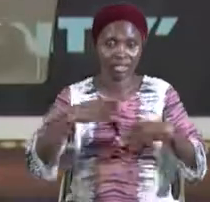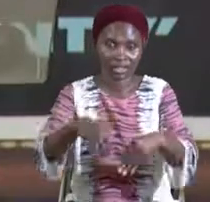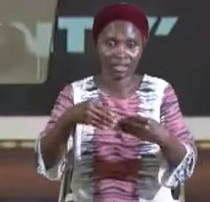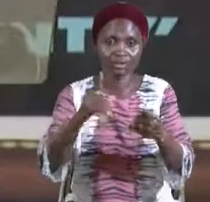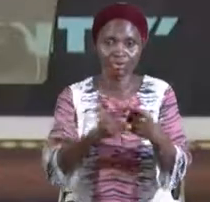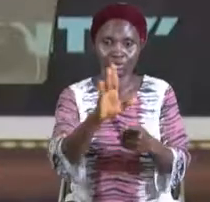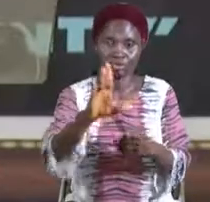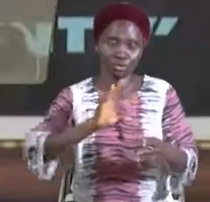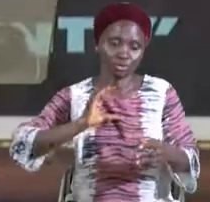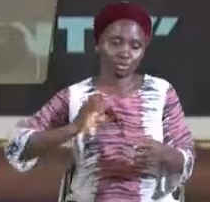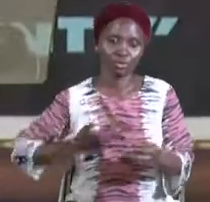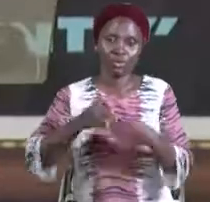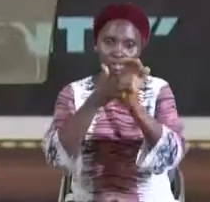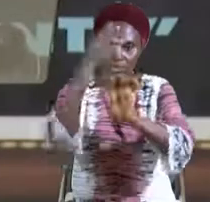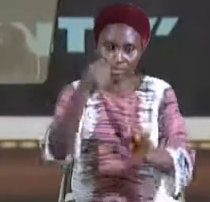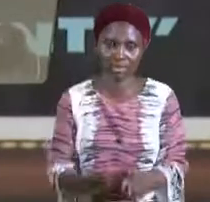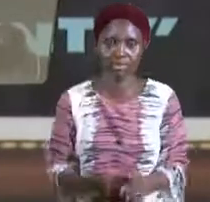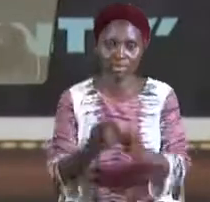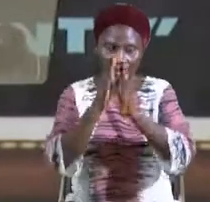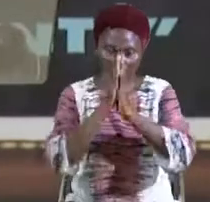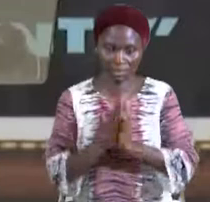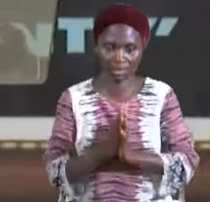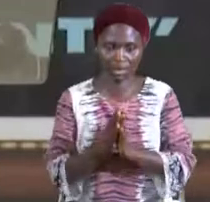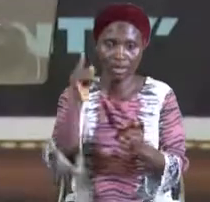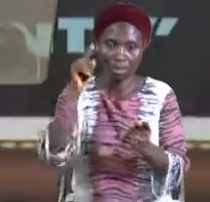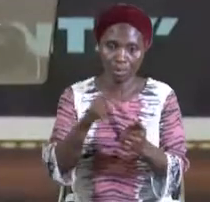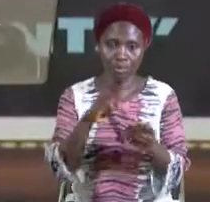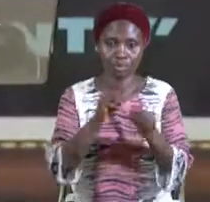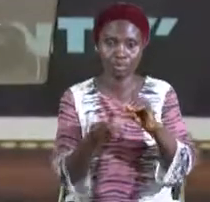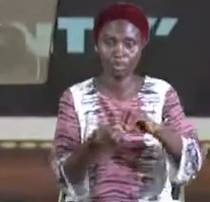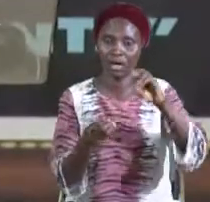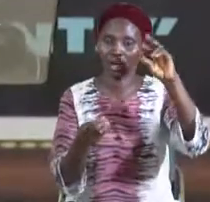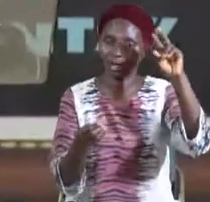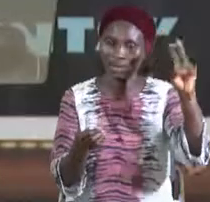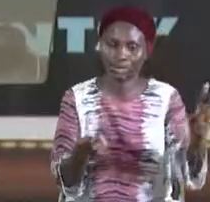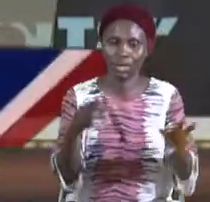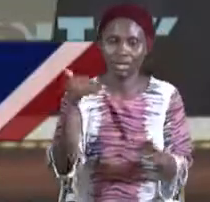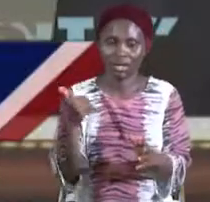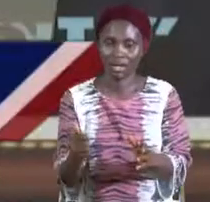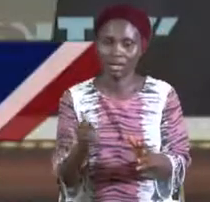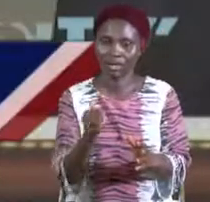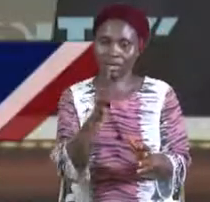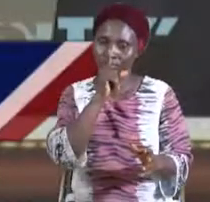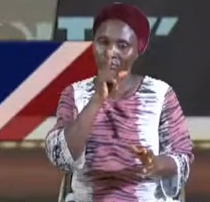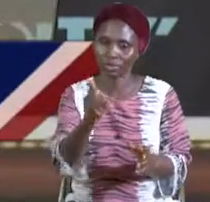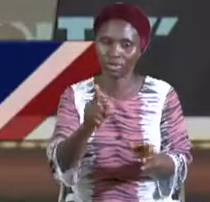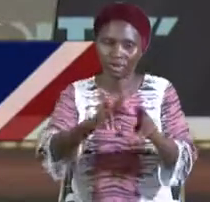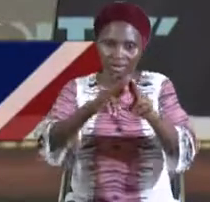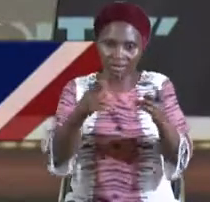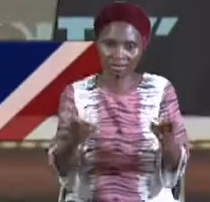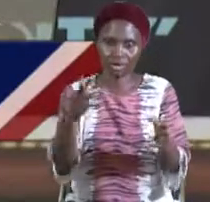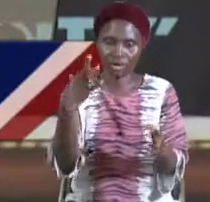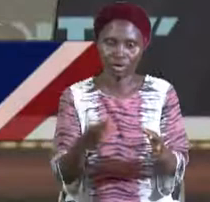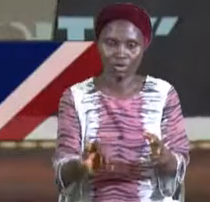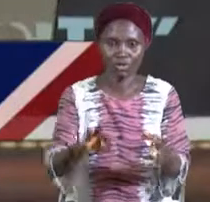nom de Jésus. Deuxième point, une révélation convaincante de la vérité